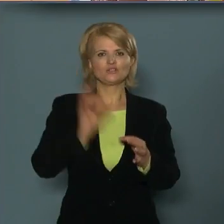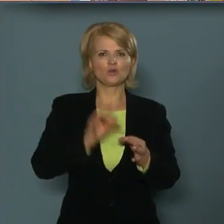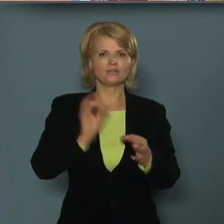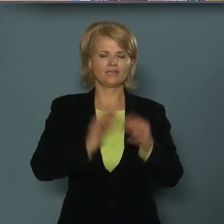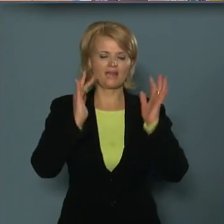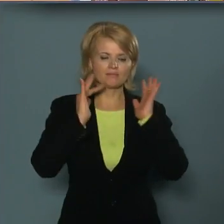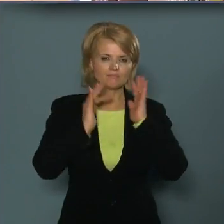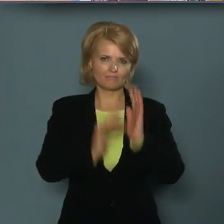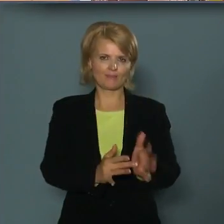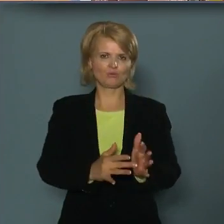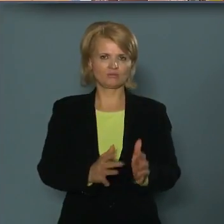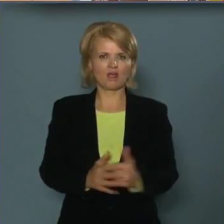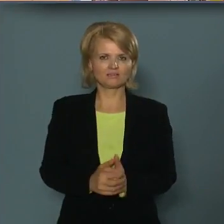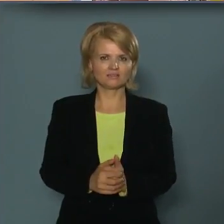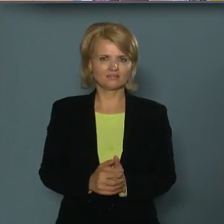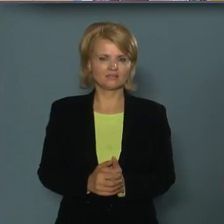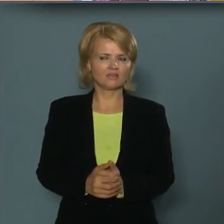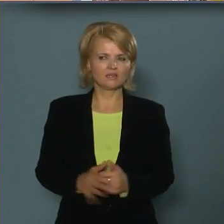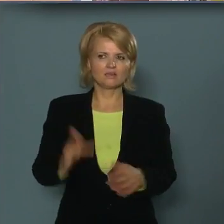mutatja be. Akár egy